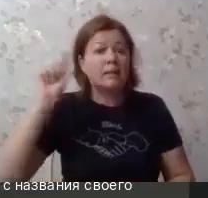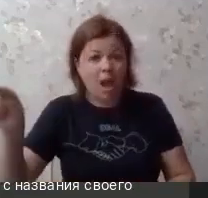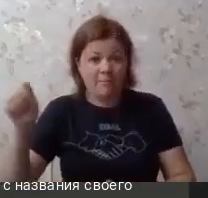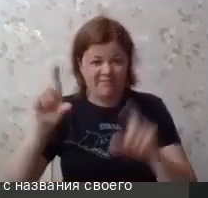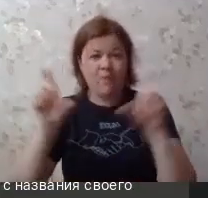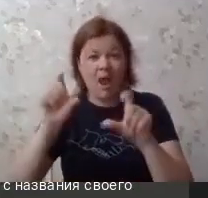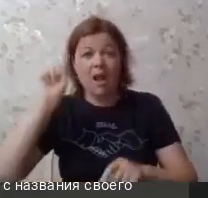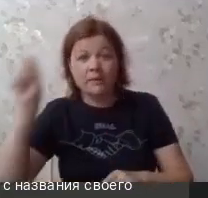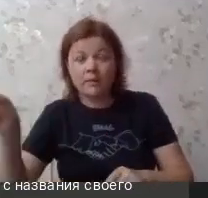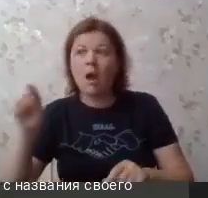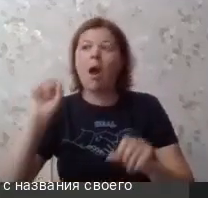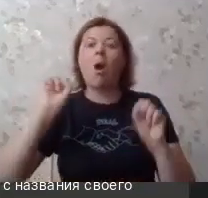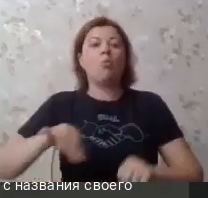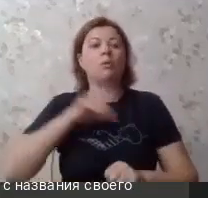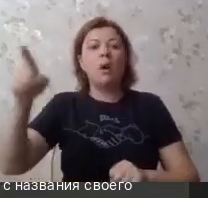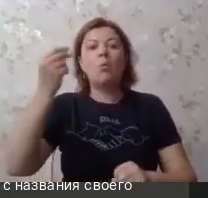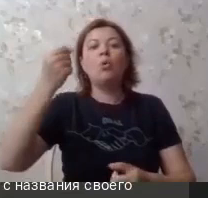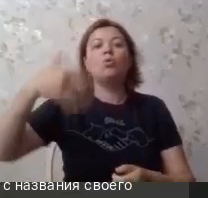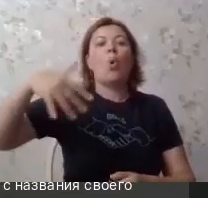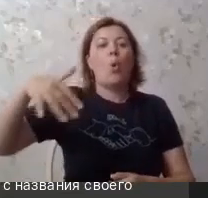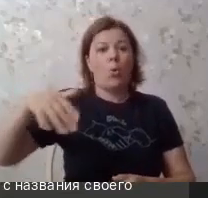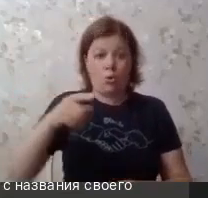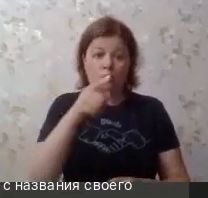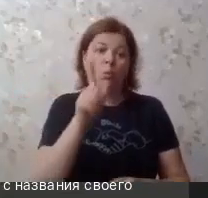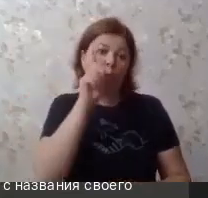ну, соответственно, может стоить дороже.